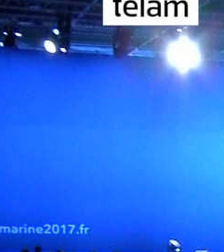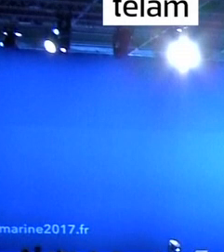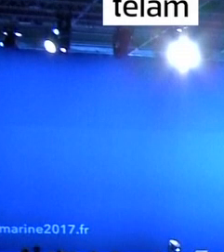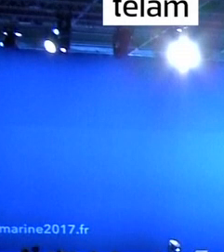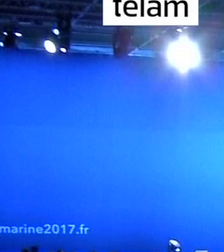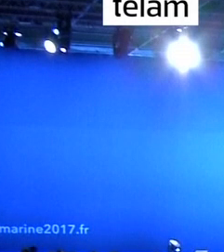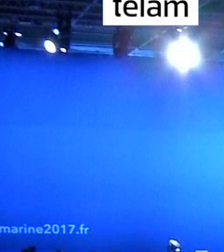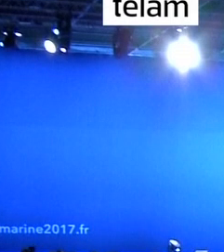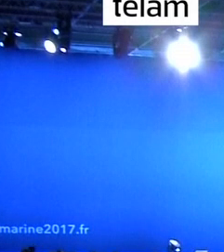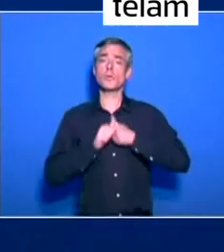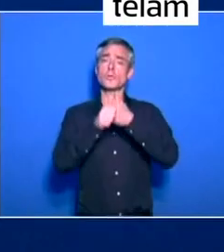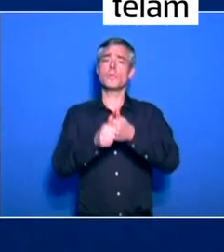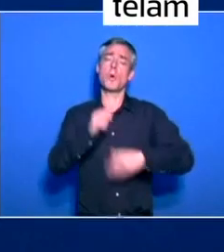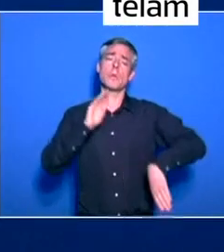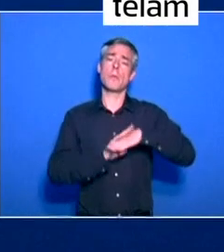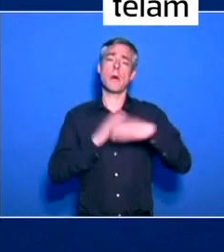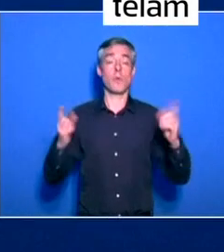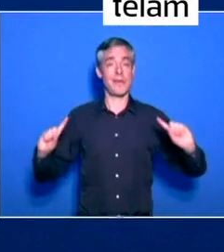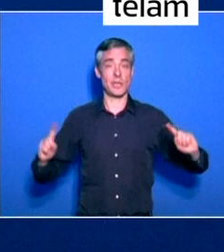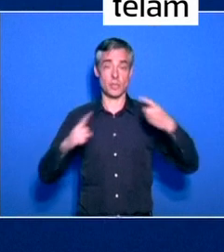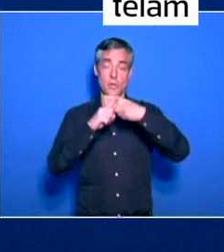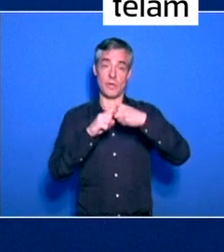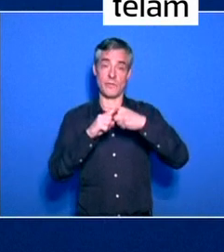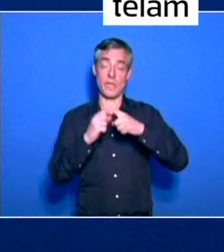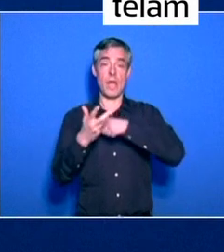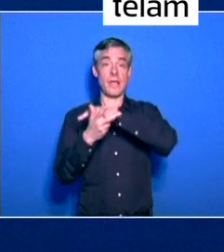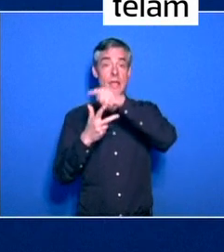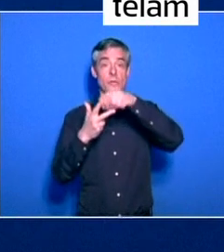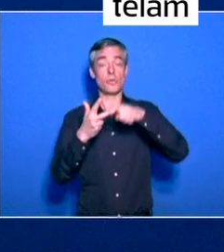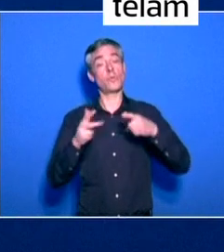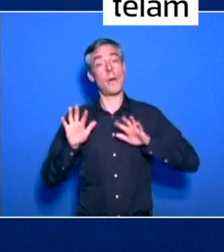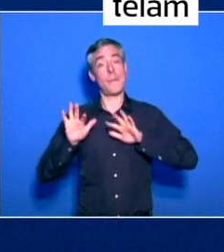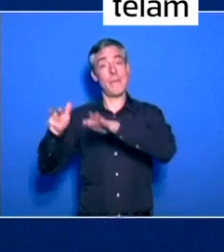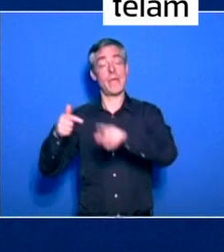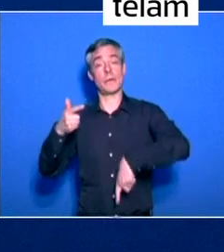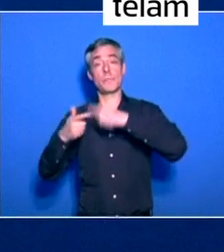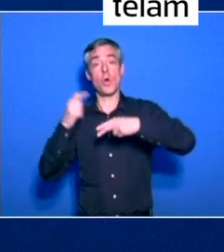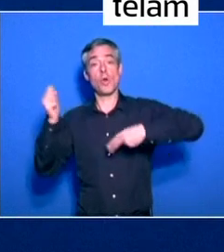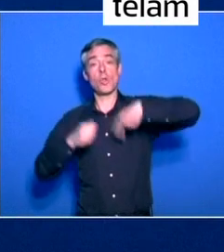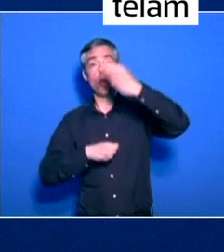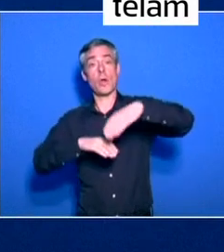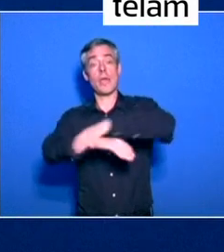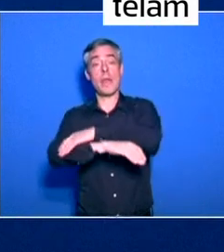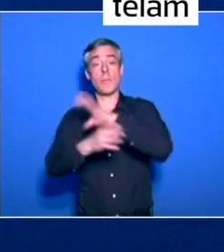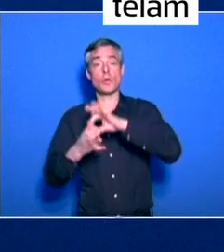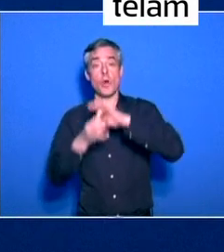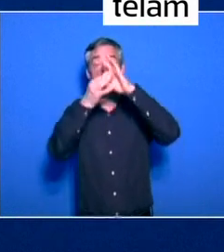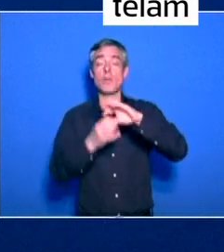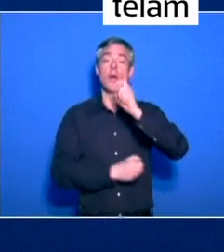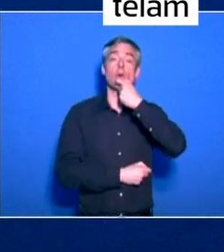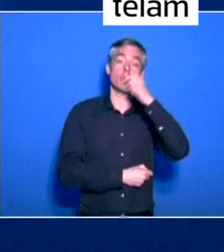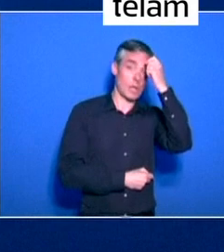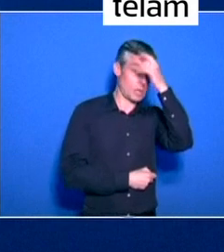que les Français apprennent que Laurence Parisot est bien... Avec ses trois façades maritimes, la Manche et la mer du Nord qui nous relient au monde